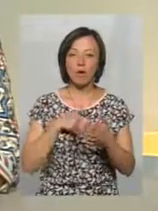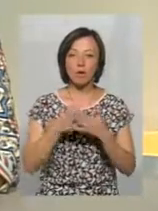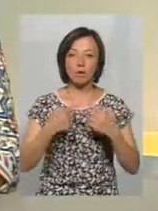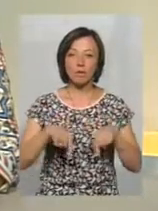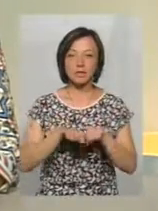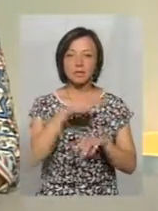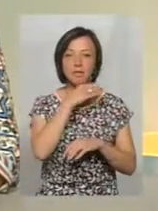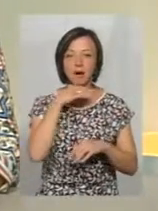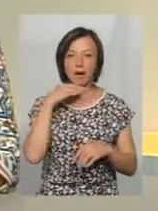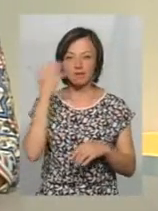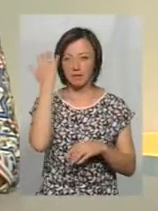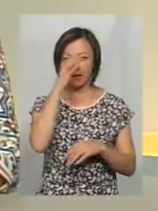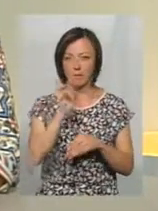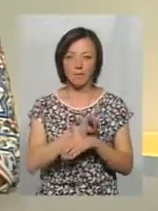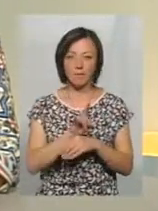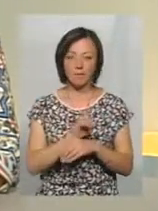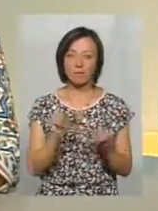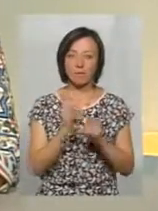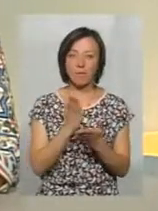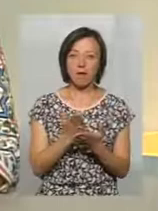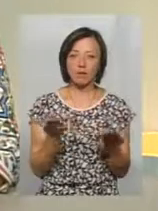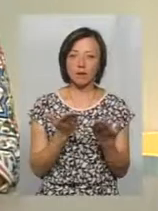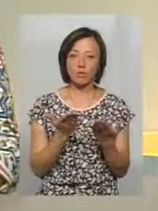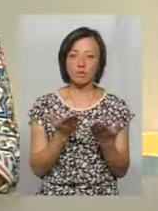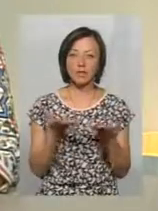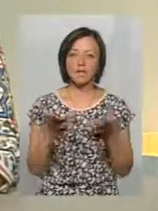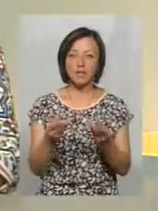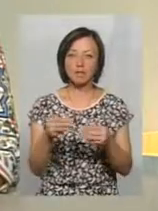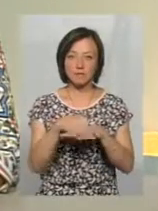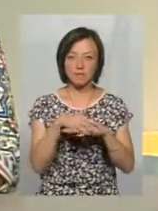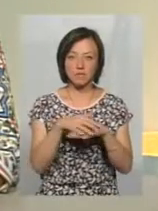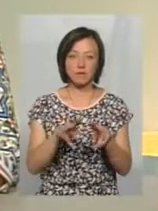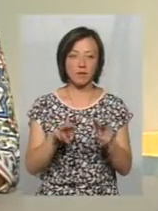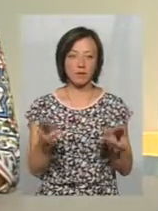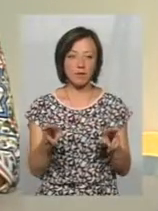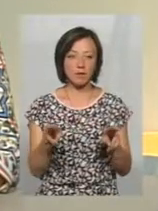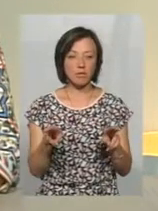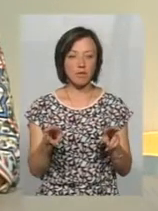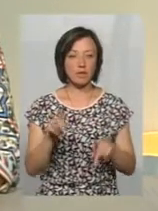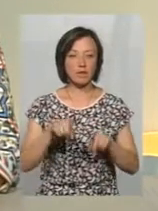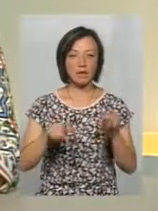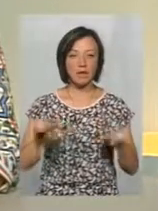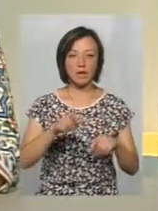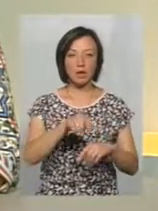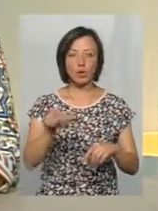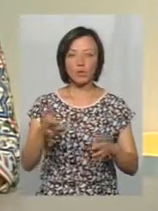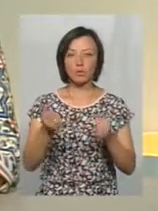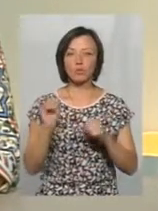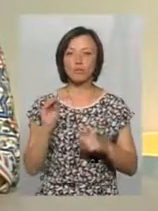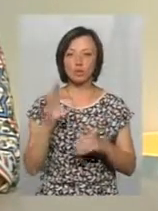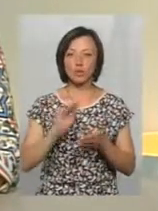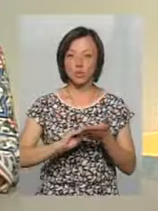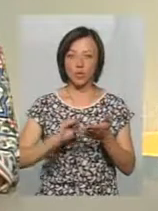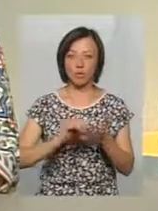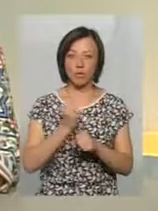бажаючих, ну, прикриваються для того, щоб мати якусь вагу в суспільстві. Так, так само, як деякі люди беруть посвідчення журналістів,